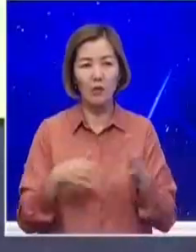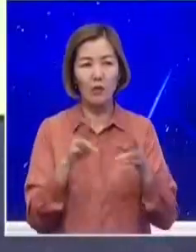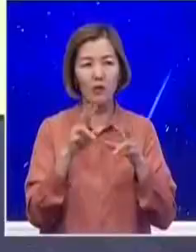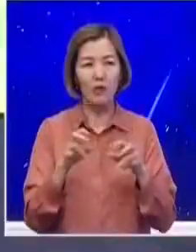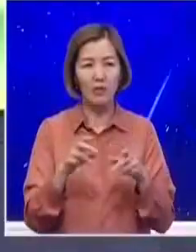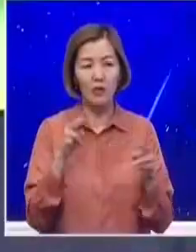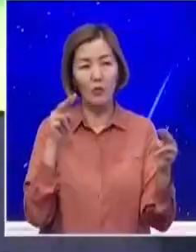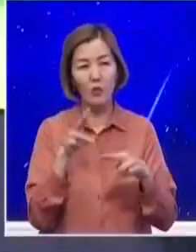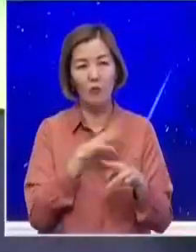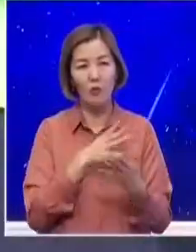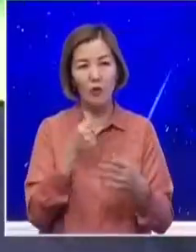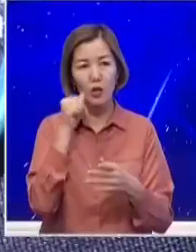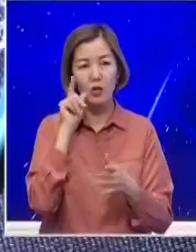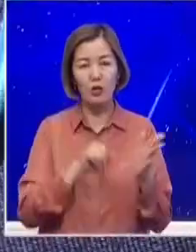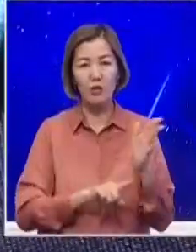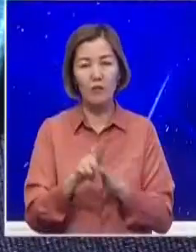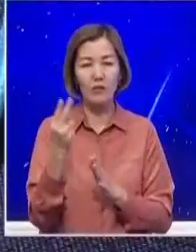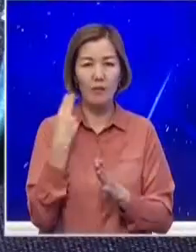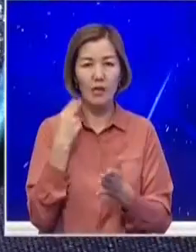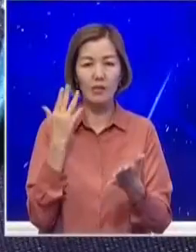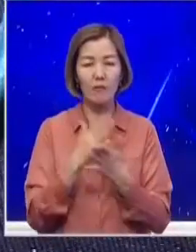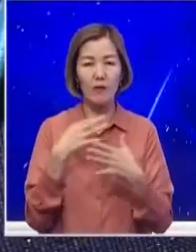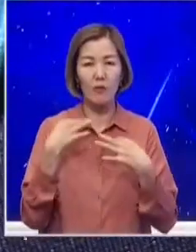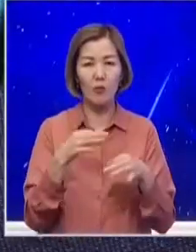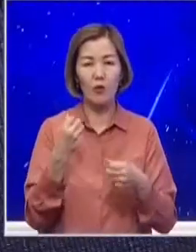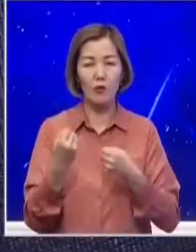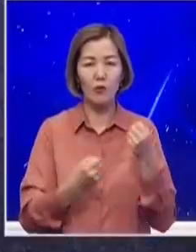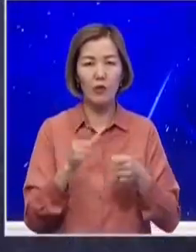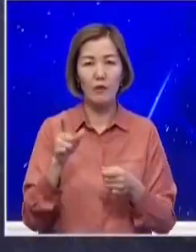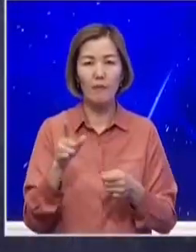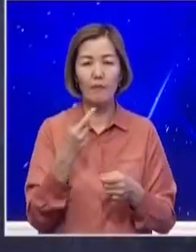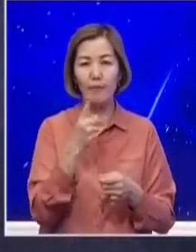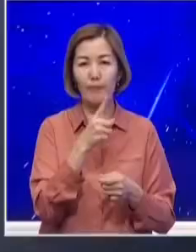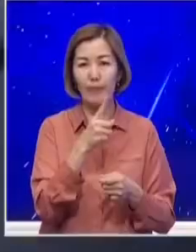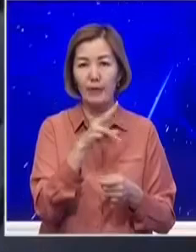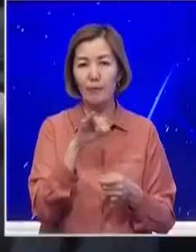куә болдық. Кешелі бері берешек болған көлік иелерінен 1 миллион теңге өндірілді.